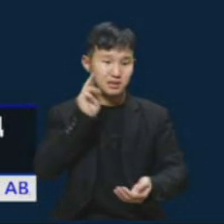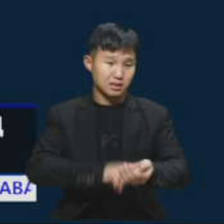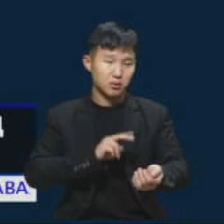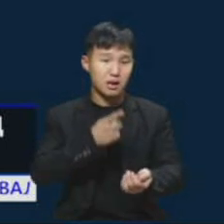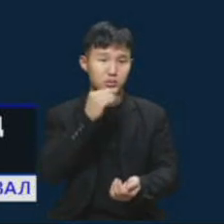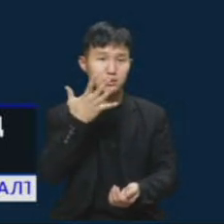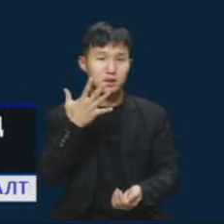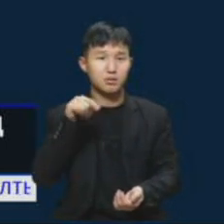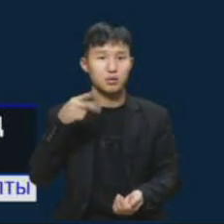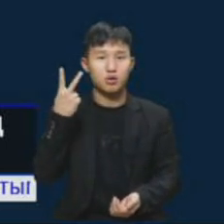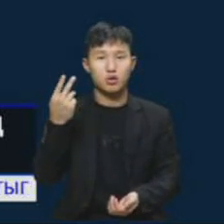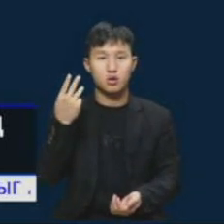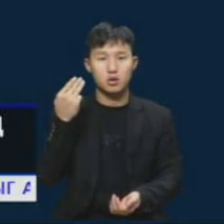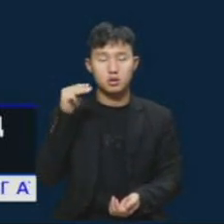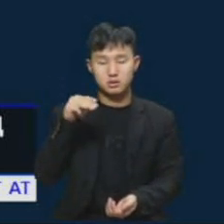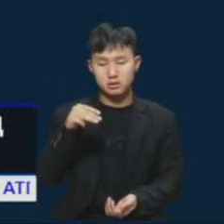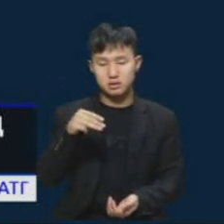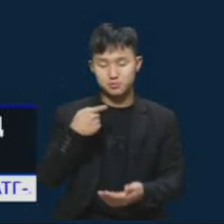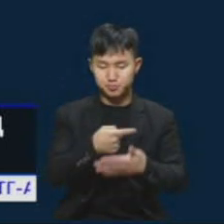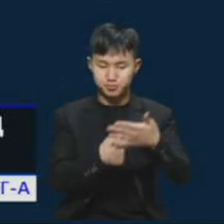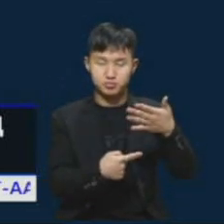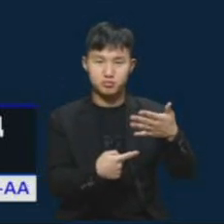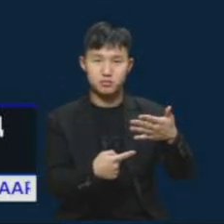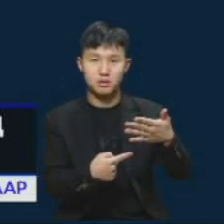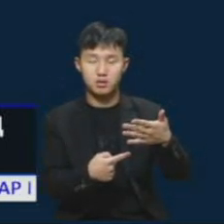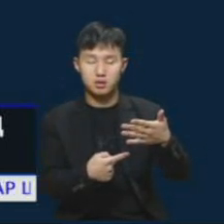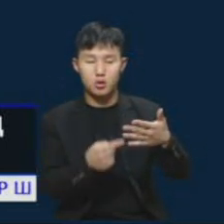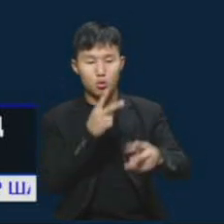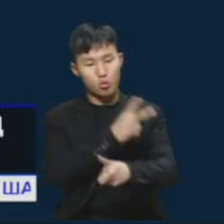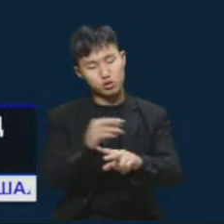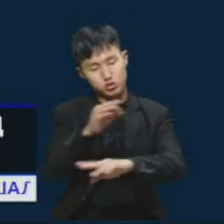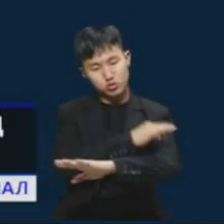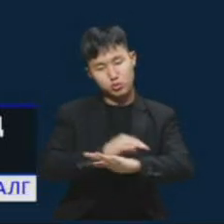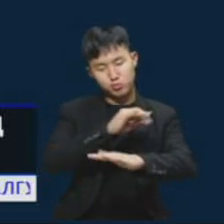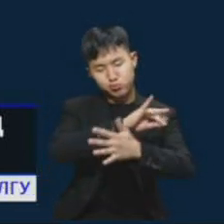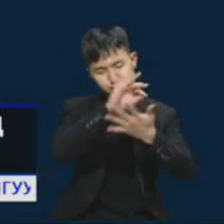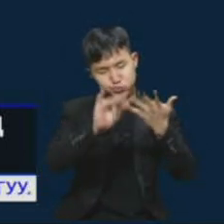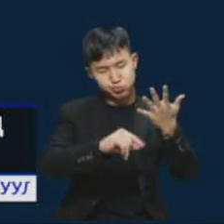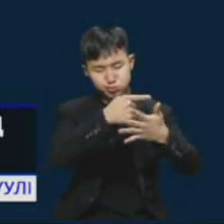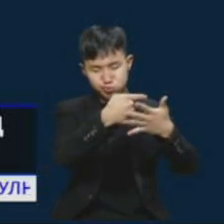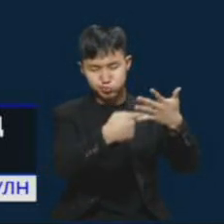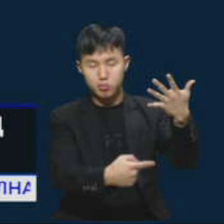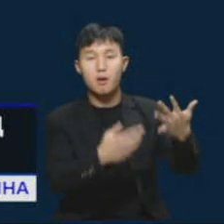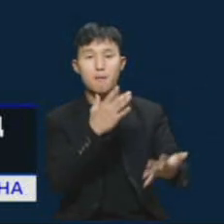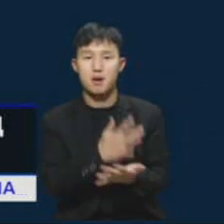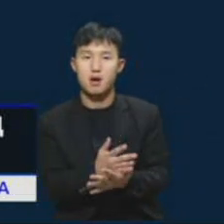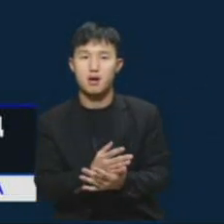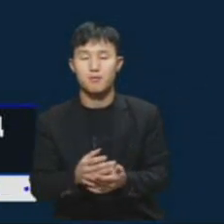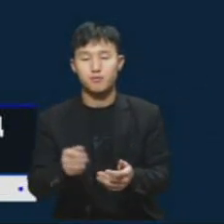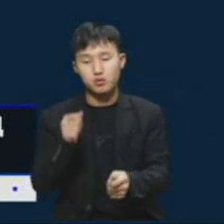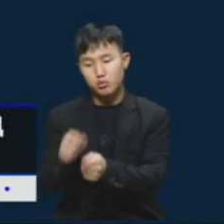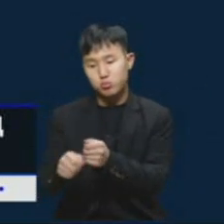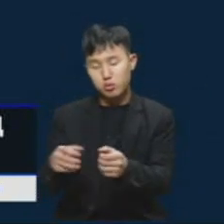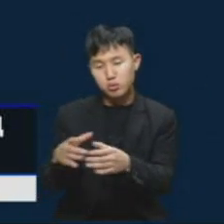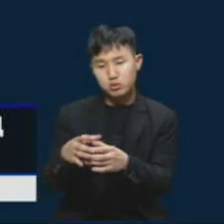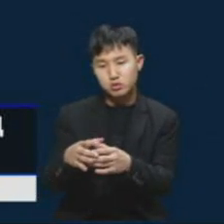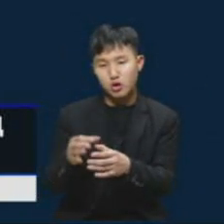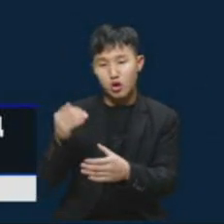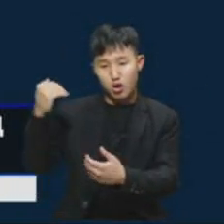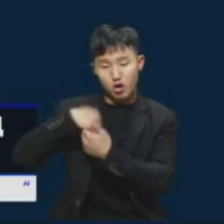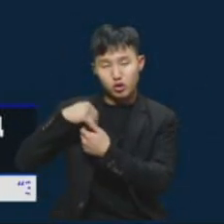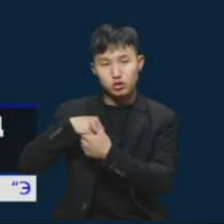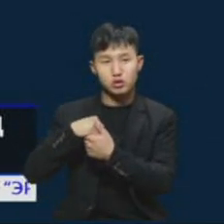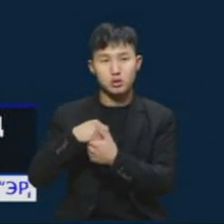зас урамшуулалтаас суутгаж болох зэргээр хуулийн төсөлд тус тусгасан байна. За голлон төлбөртэй бүсээс хураасан орлогын их үүсвэрийг